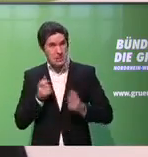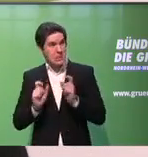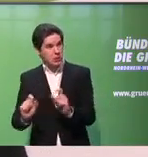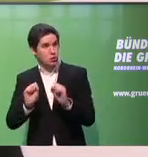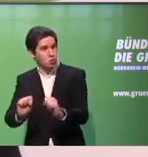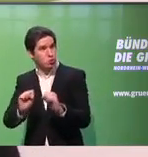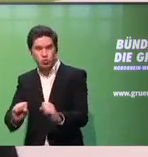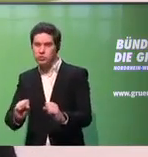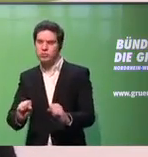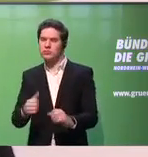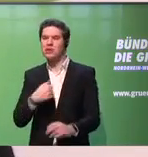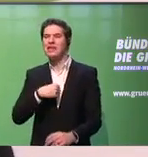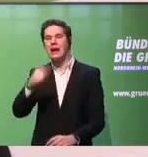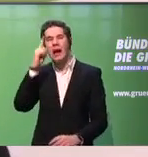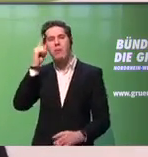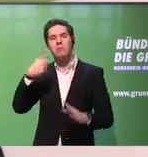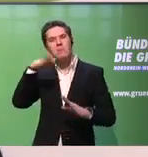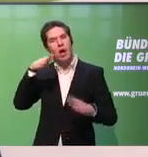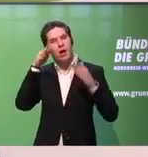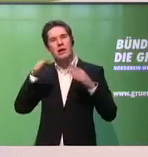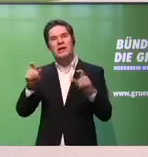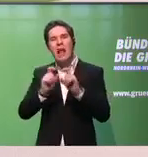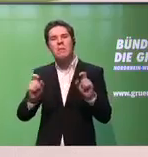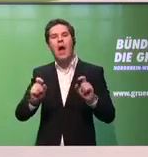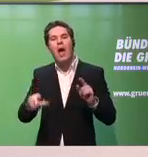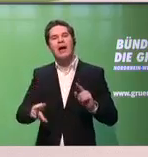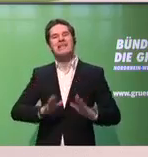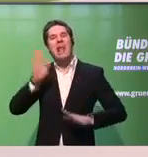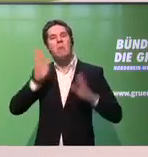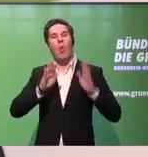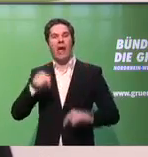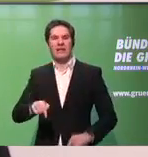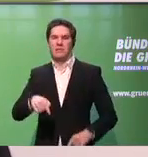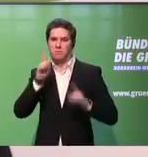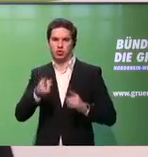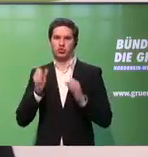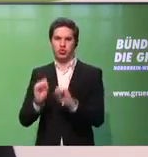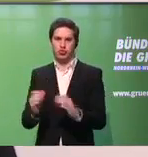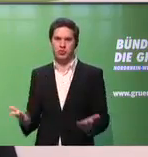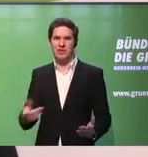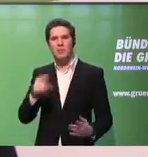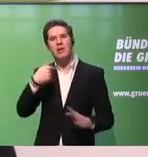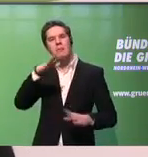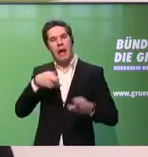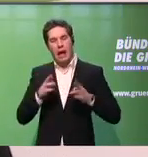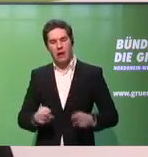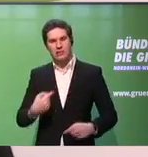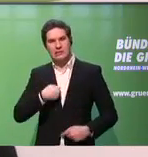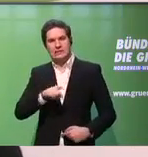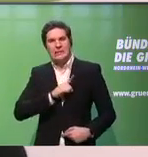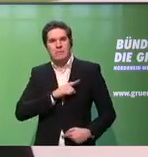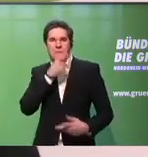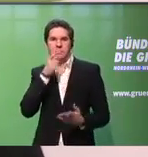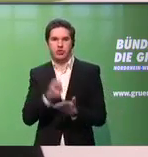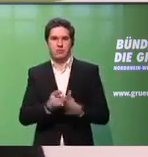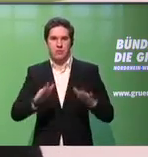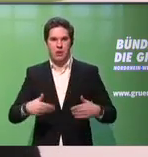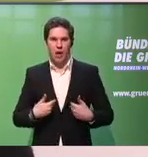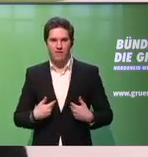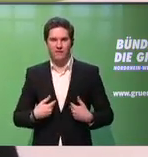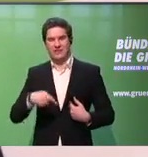die Demokratie, das Recht auf Selbstbestimmung und die Fähigkeit, auf allen Ebenen die richtigen Entscheidungen zu treffen. Das ist das,